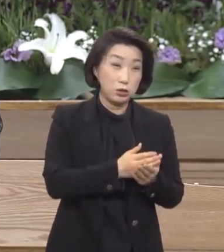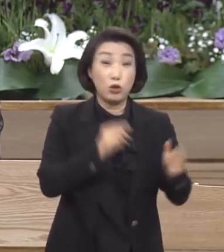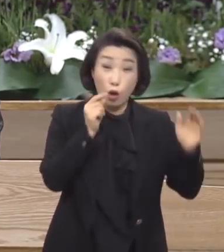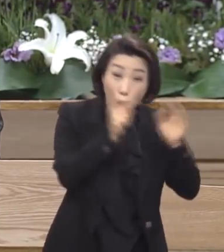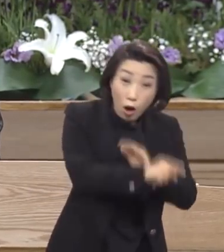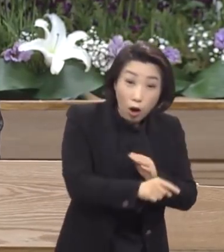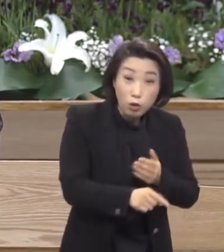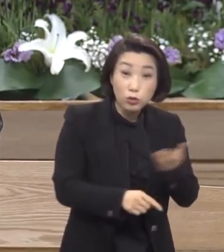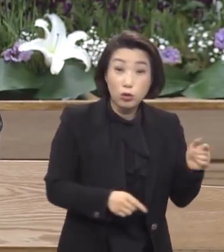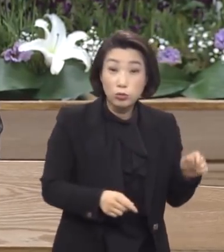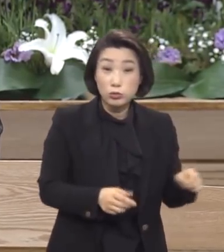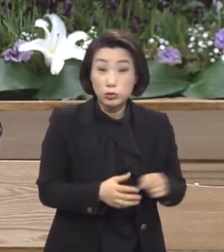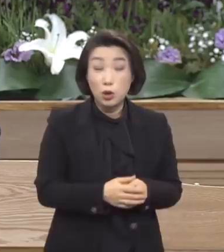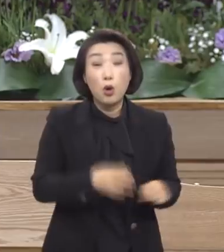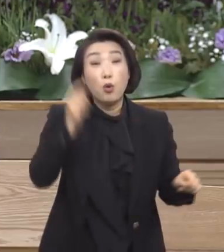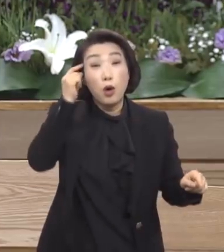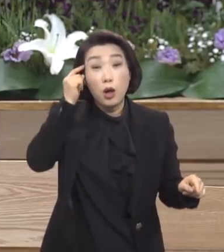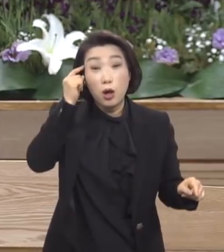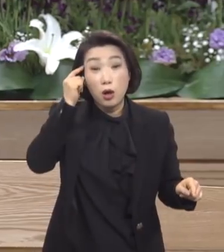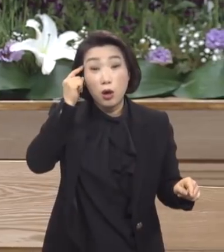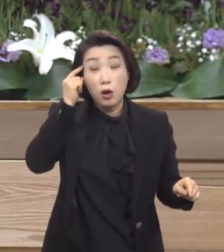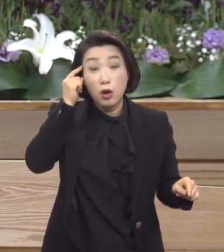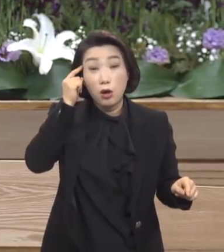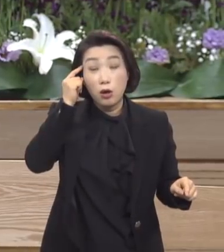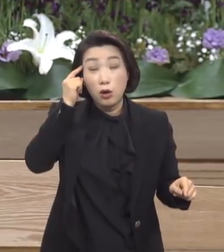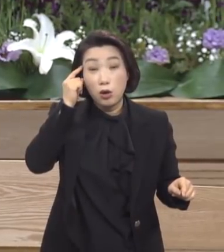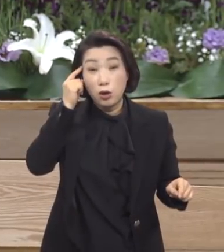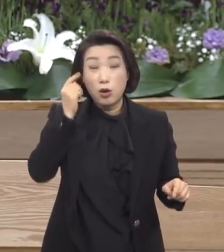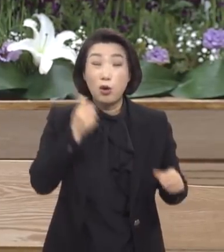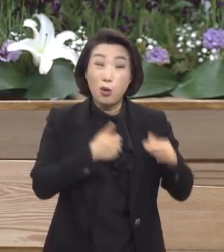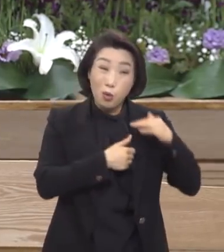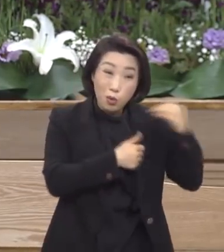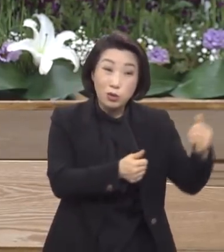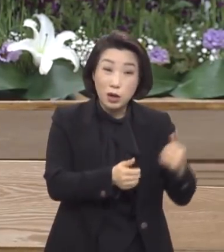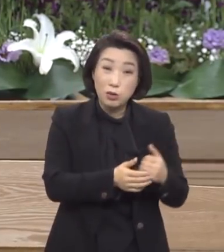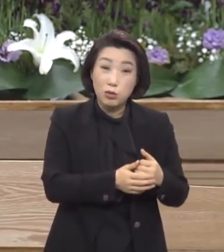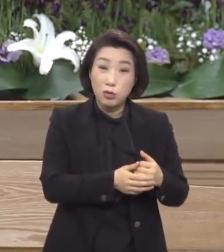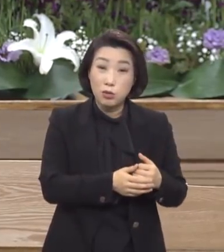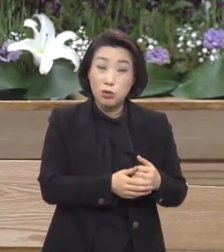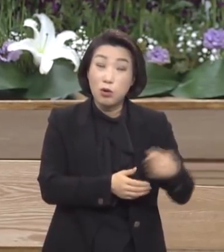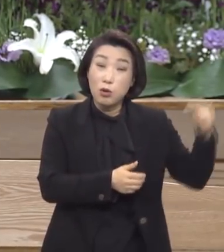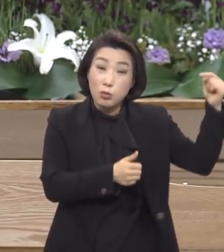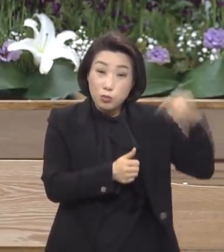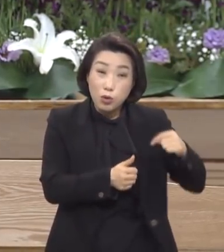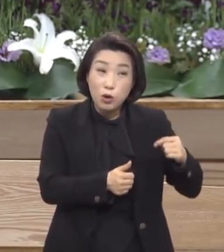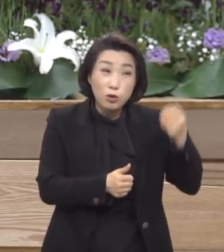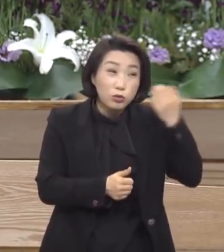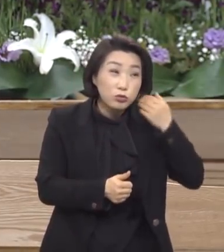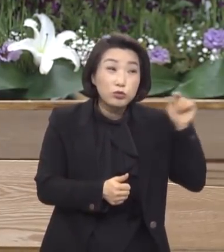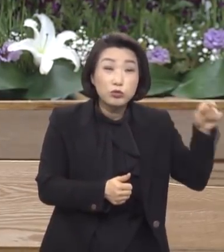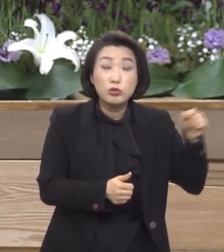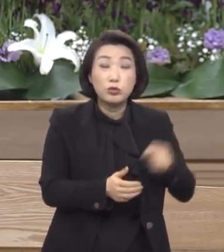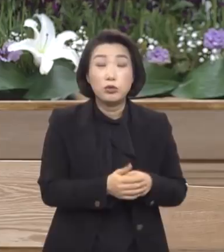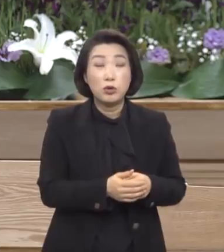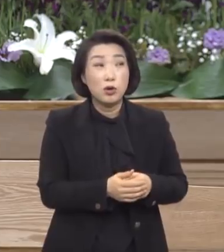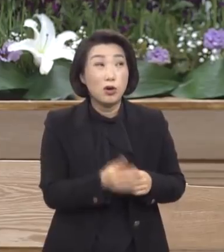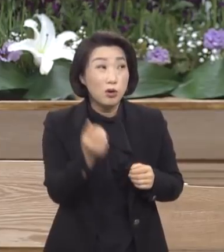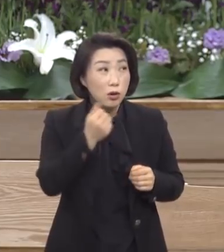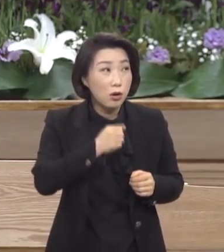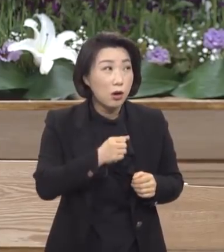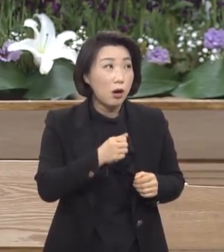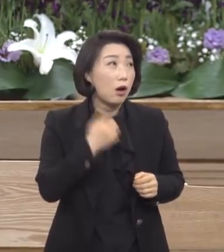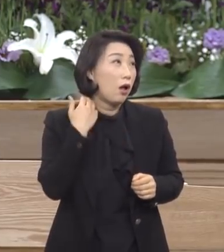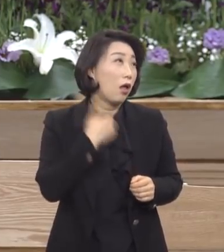가. 왜? 뭐라고 요구하는 분들의 말을 안 들을